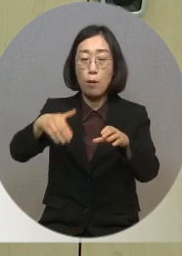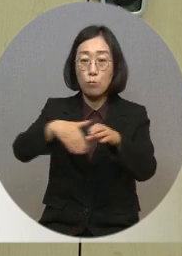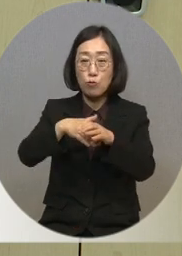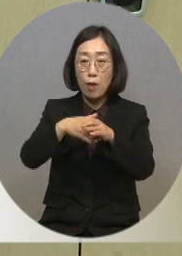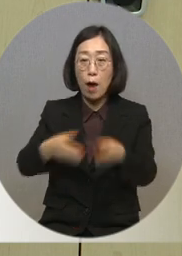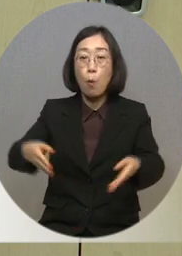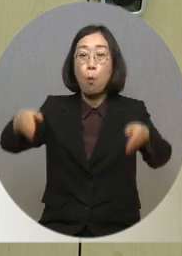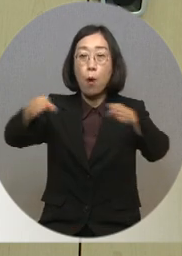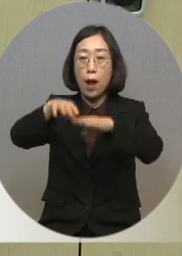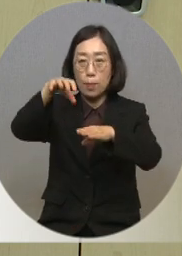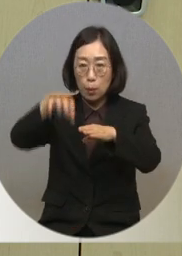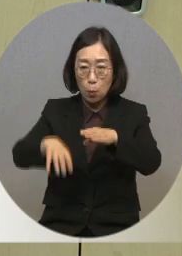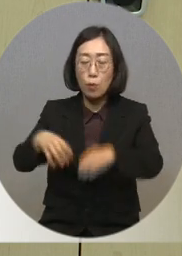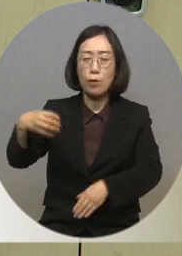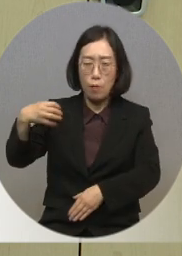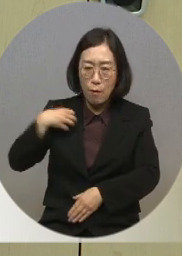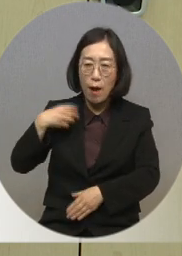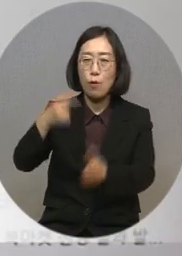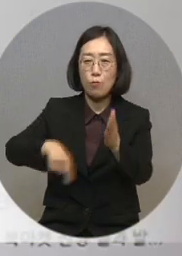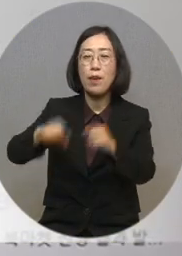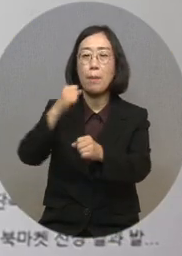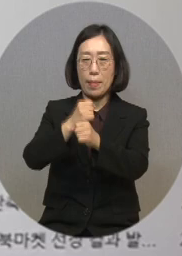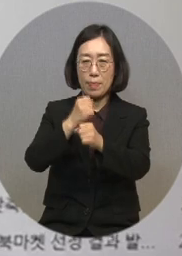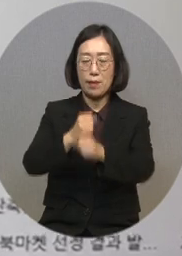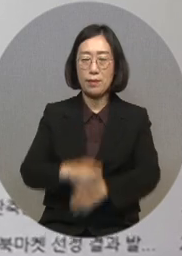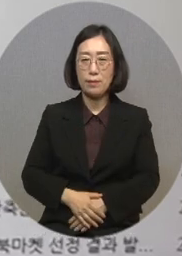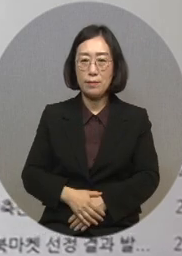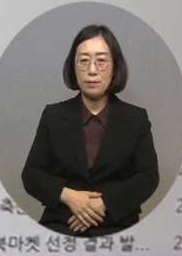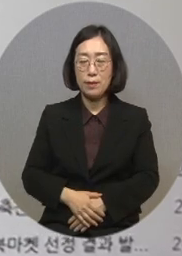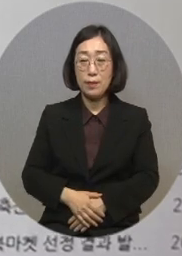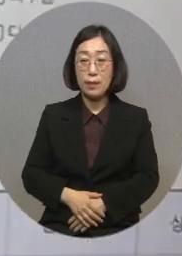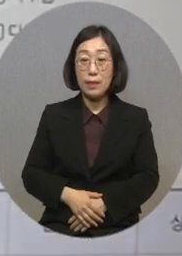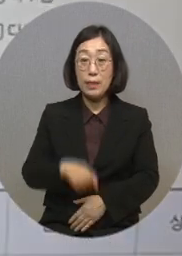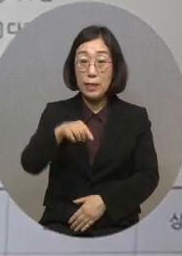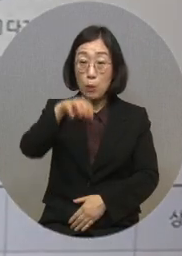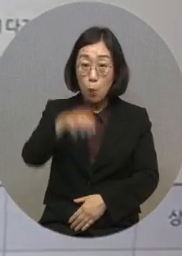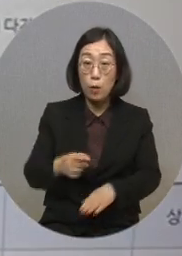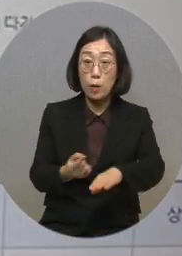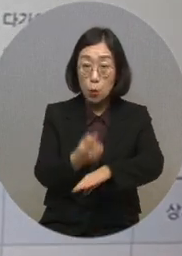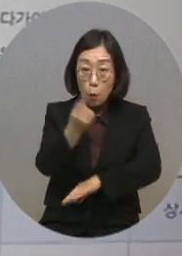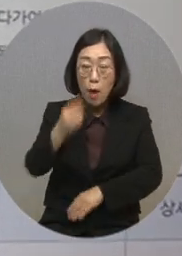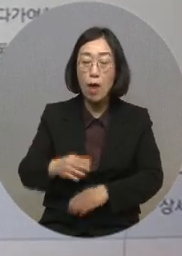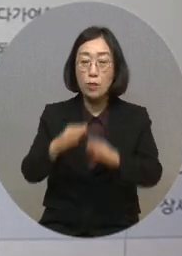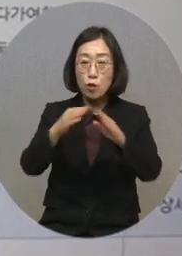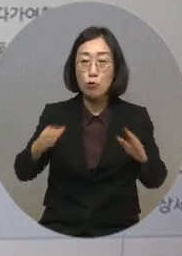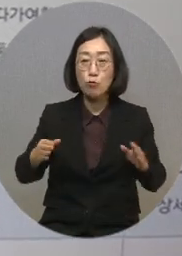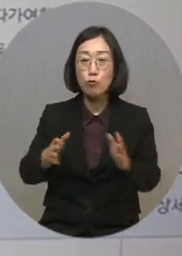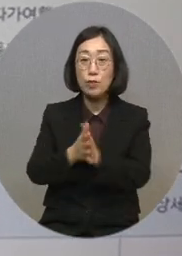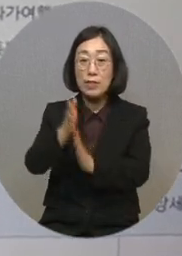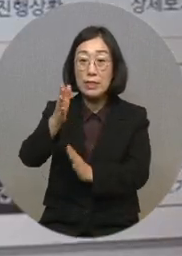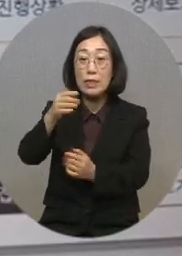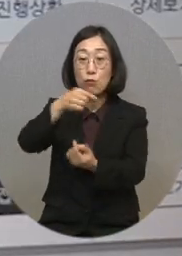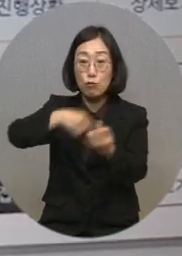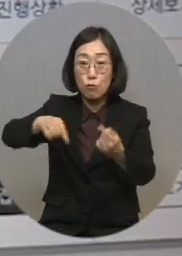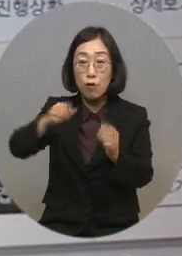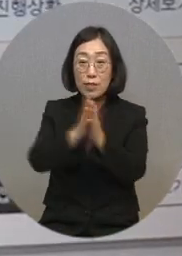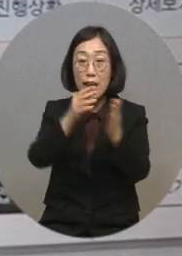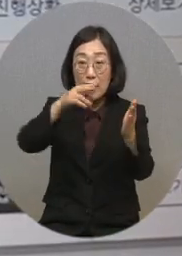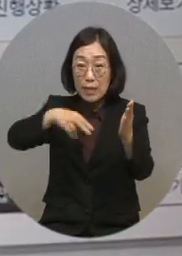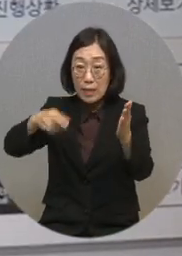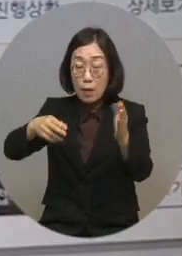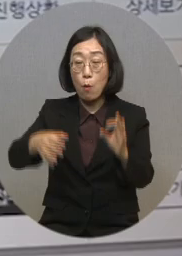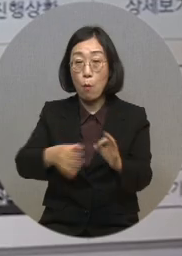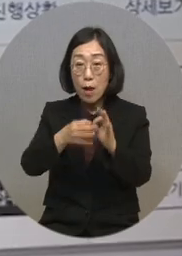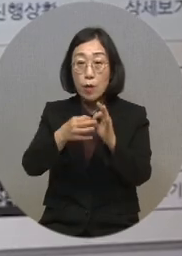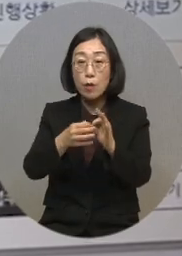복합문화공간을 역할을 하고자 만들었습니다. 삼천도서관뿐 아니라 전주시립도서관의 프로그램은 전주시립도서관 홈페이지에서